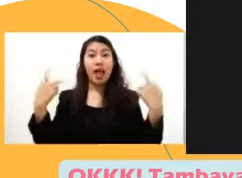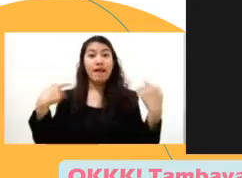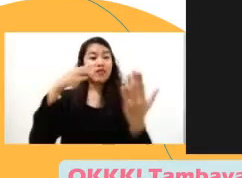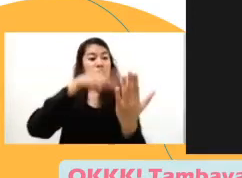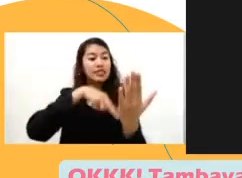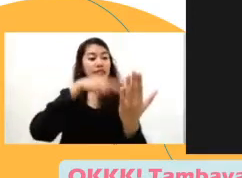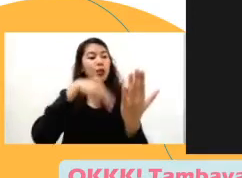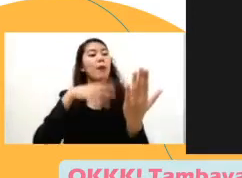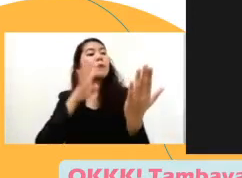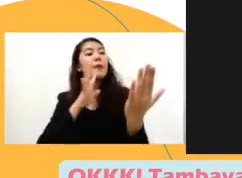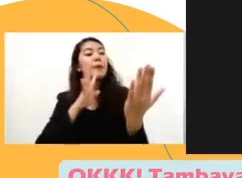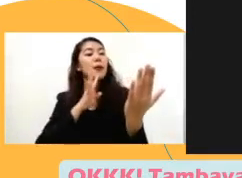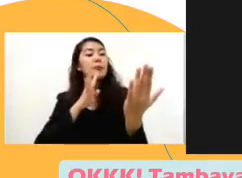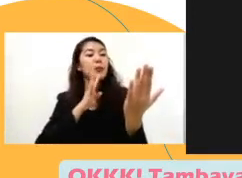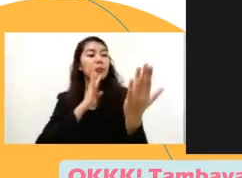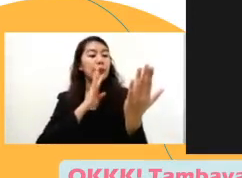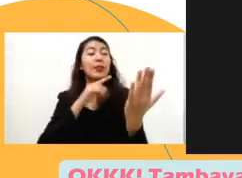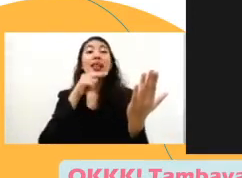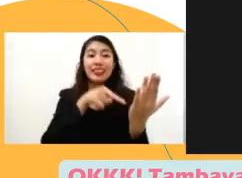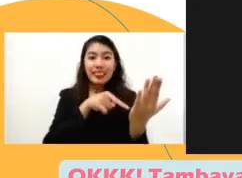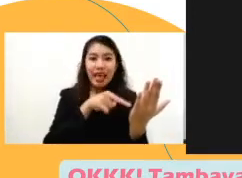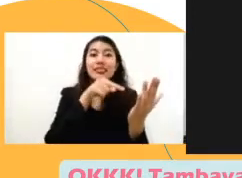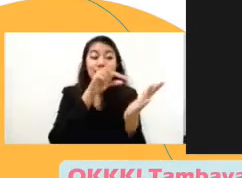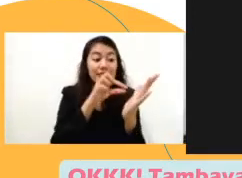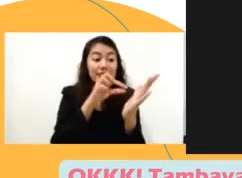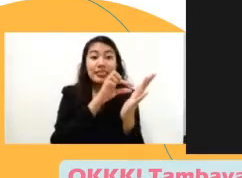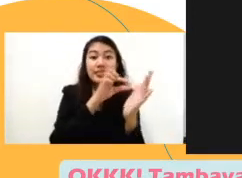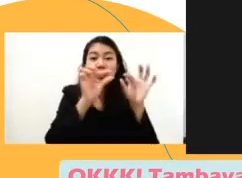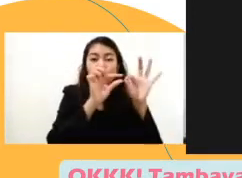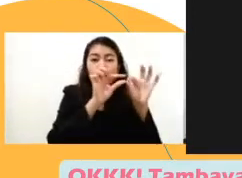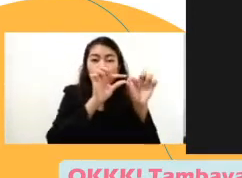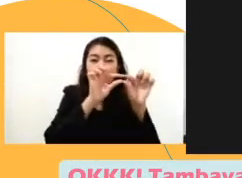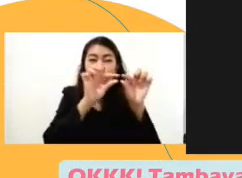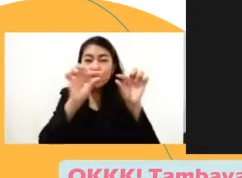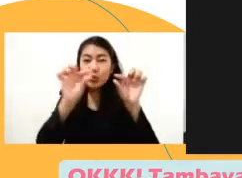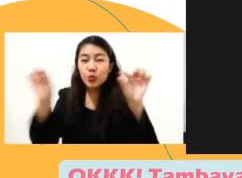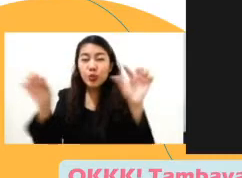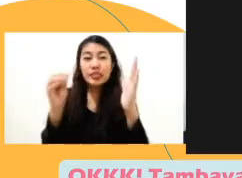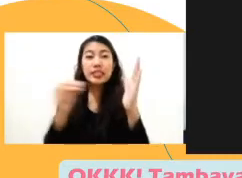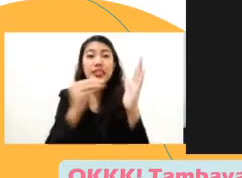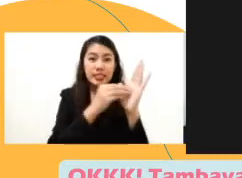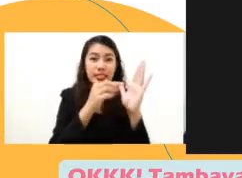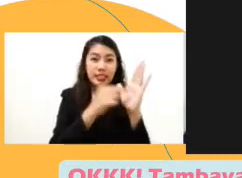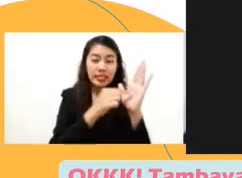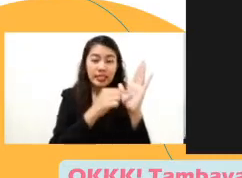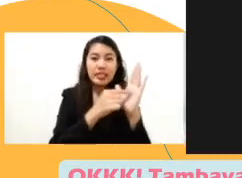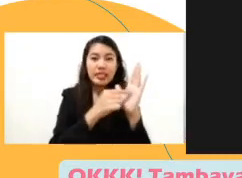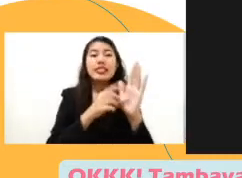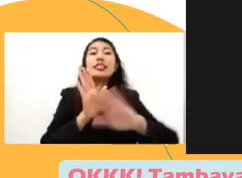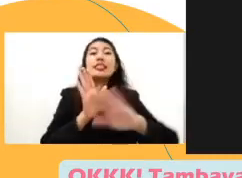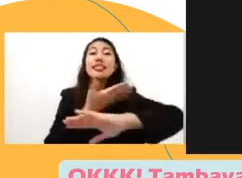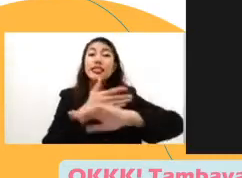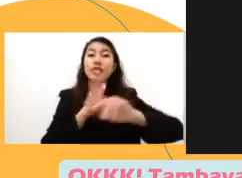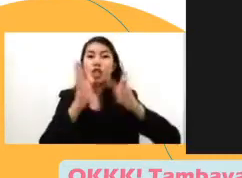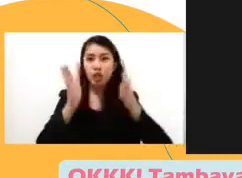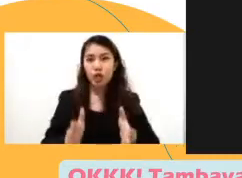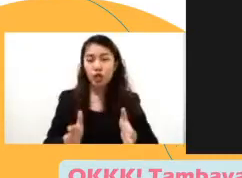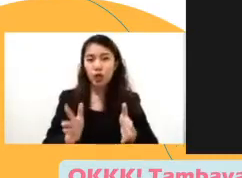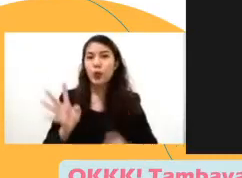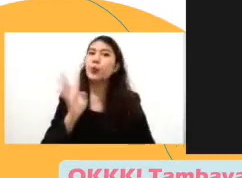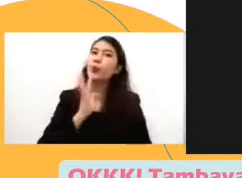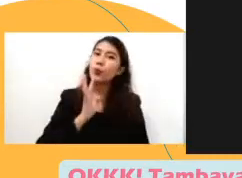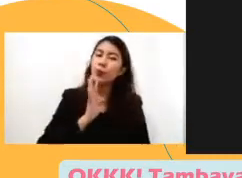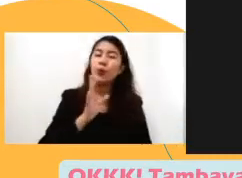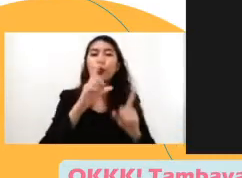isang kanta or ang script ng isang singer. Yan. Text, no? Text. Bale ang text. Pero later on,